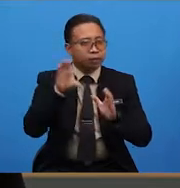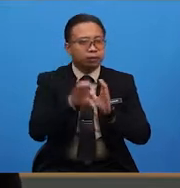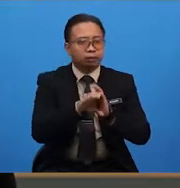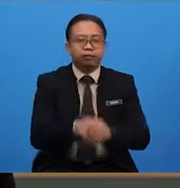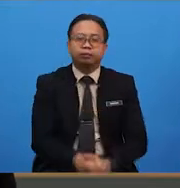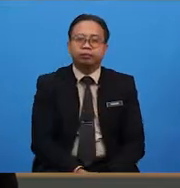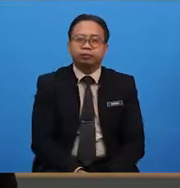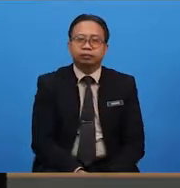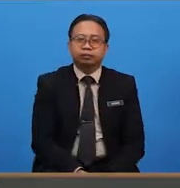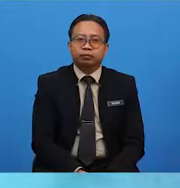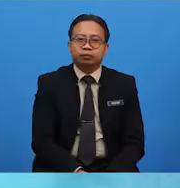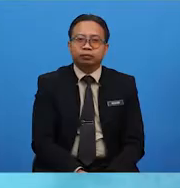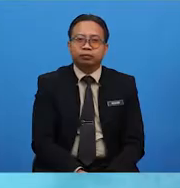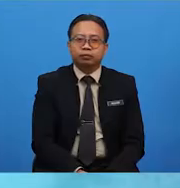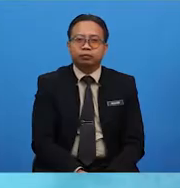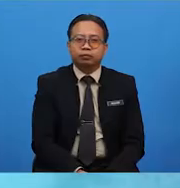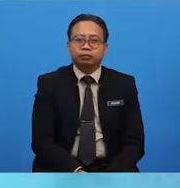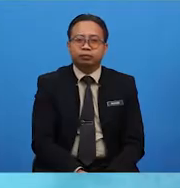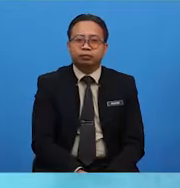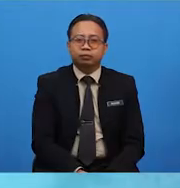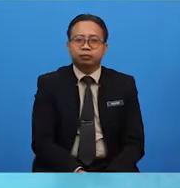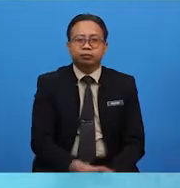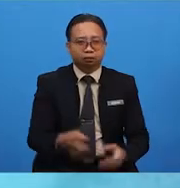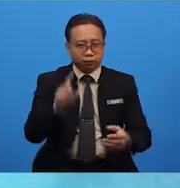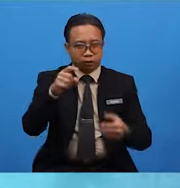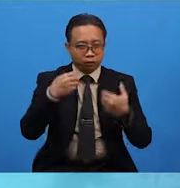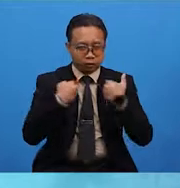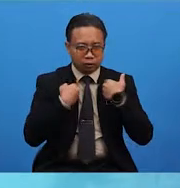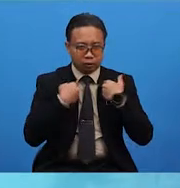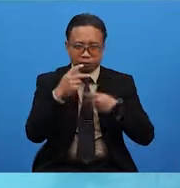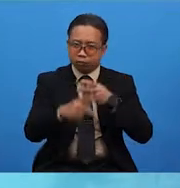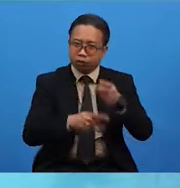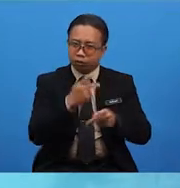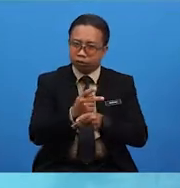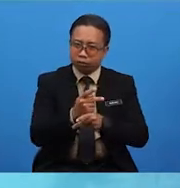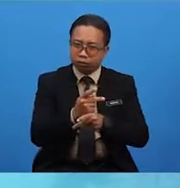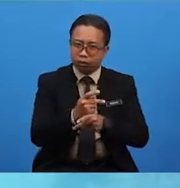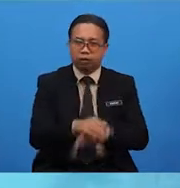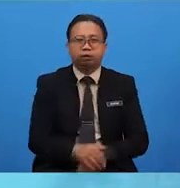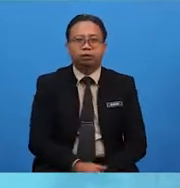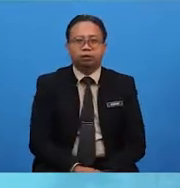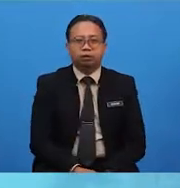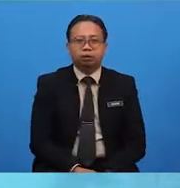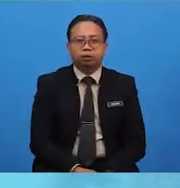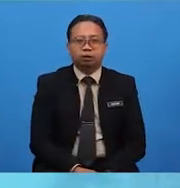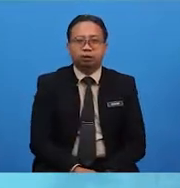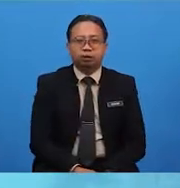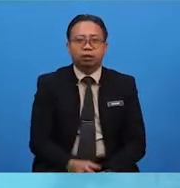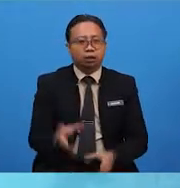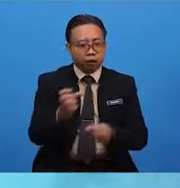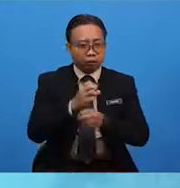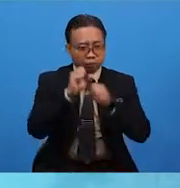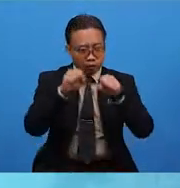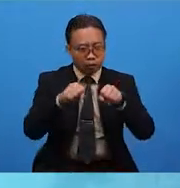gambar itu karya ilustrasi memerlukan proses perencanaan ideal agar